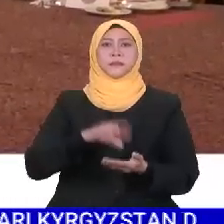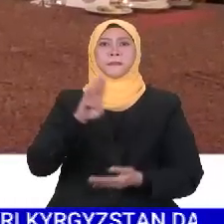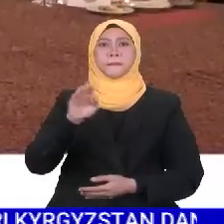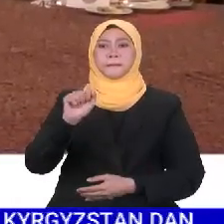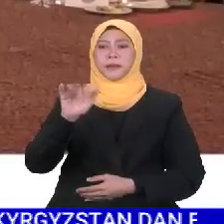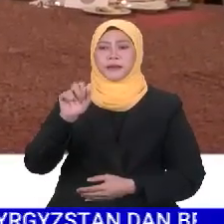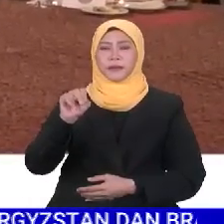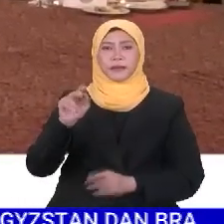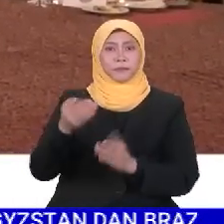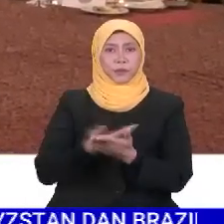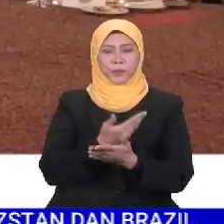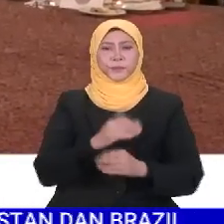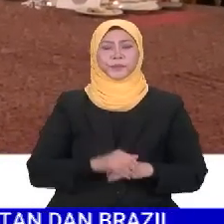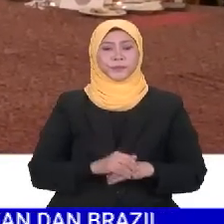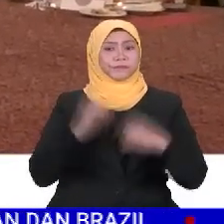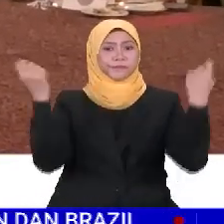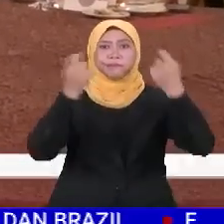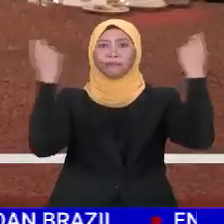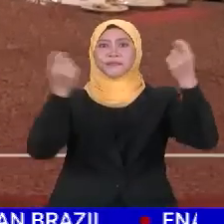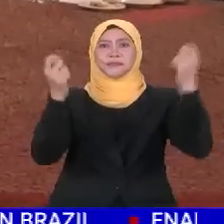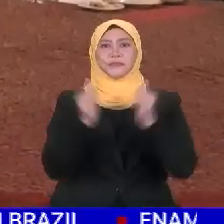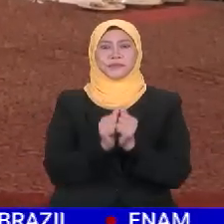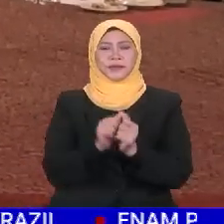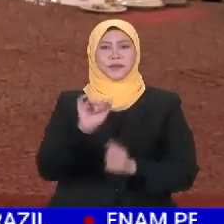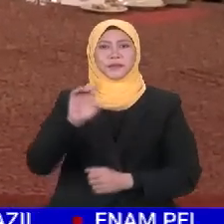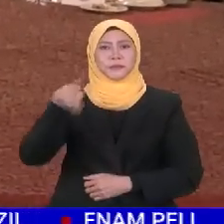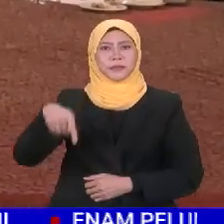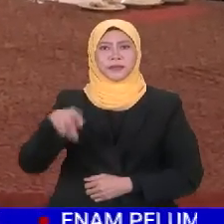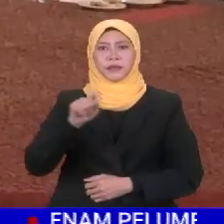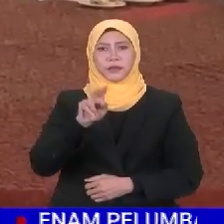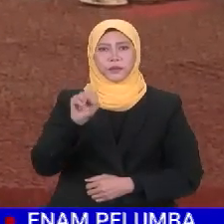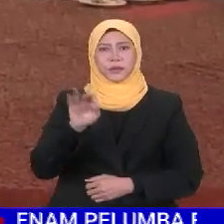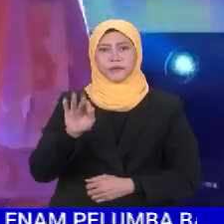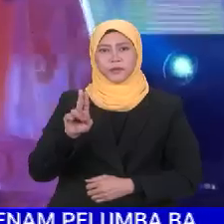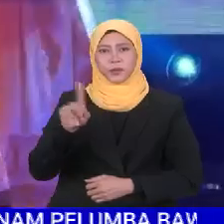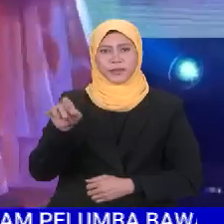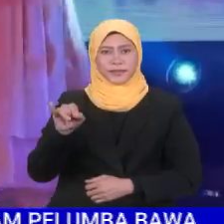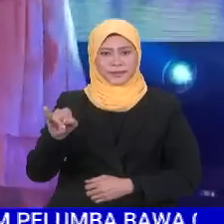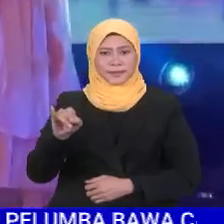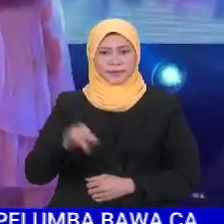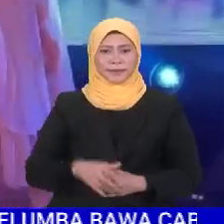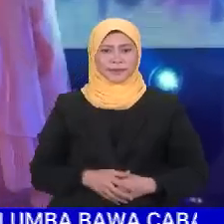Baru. Majlis turut dimeriahkan dengan kehadiran Yang di-Pertuan Negeri Tun Ahmad Fuzi Abdul Razak.